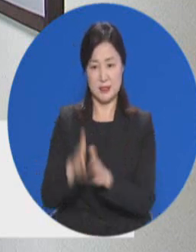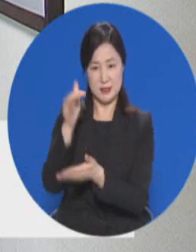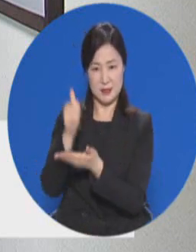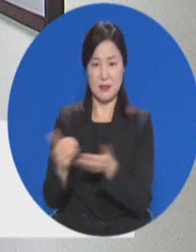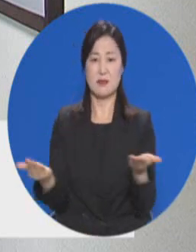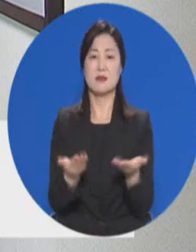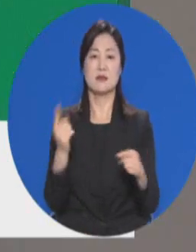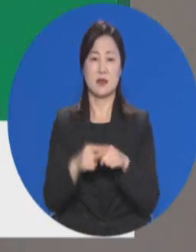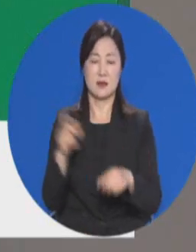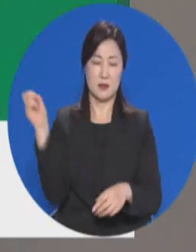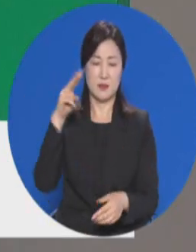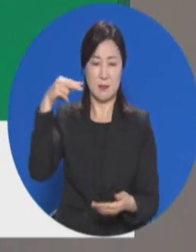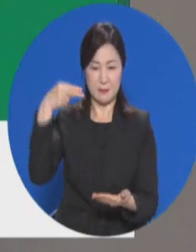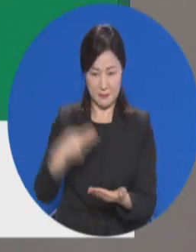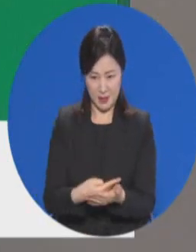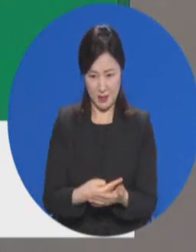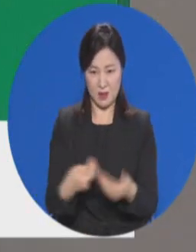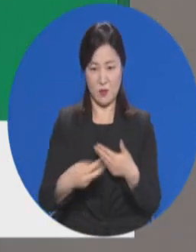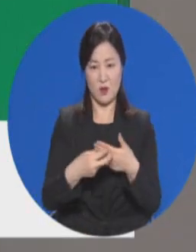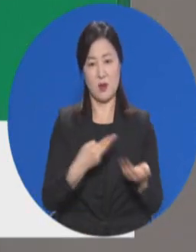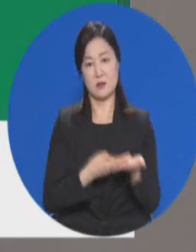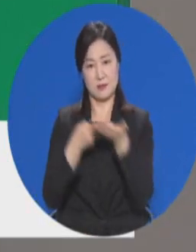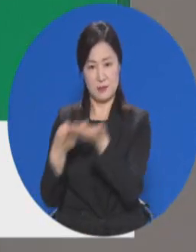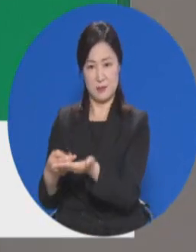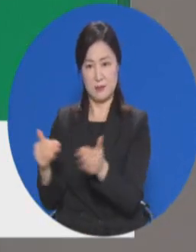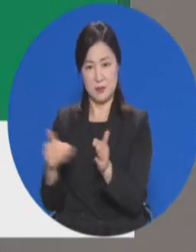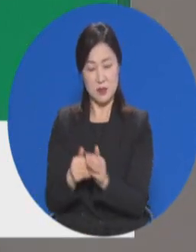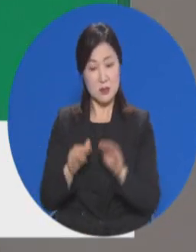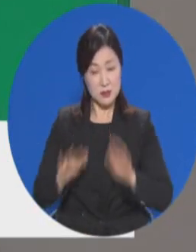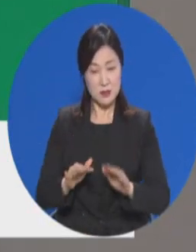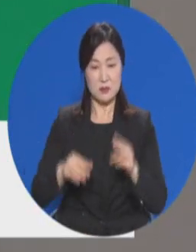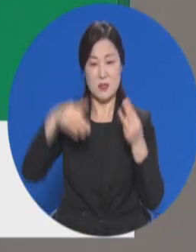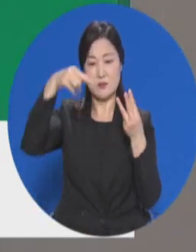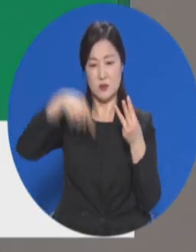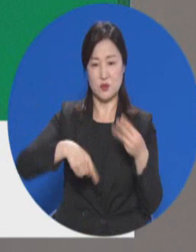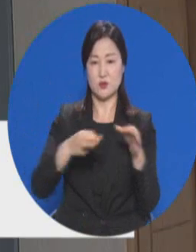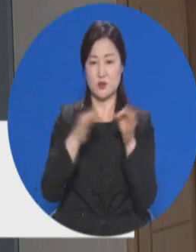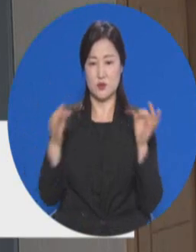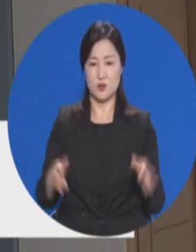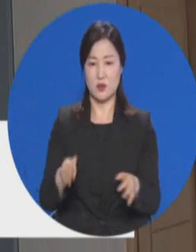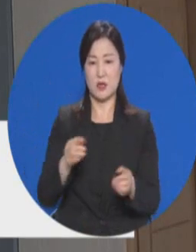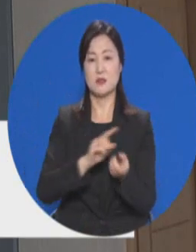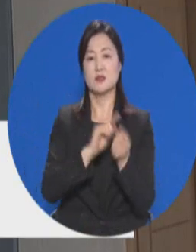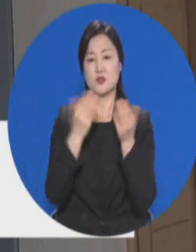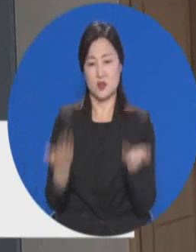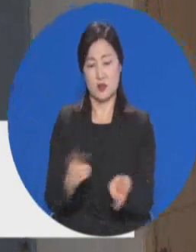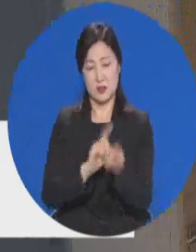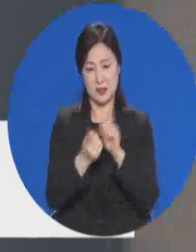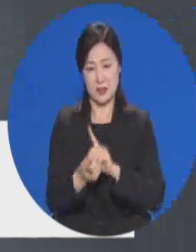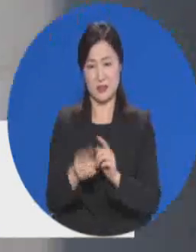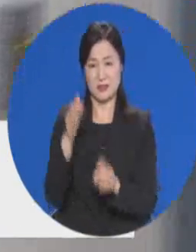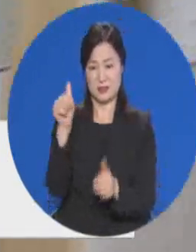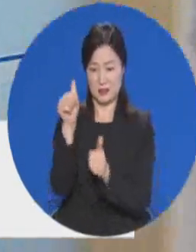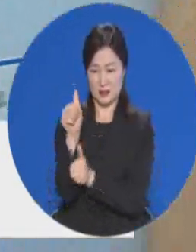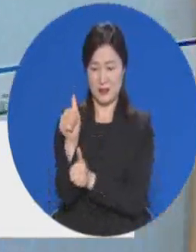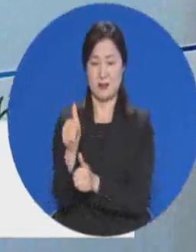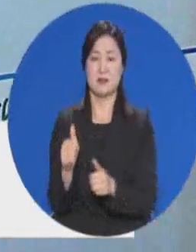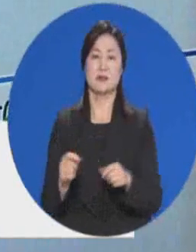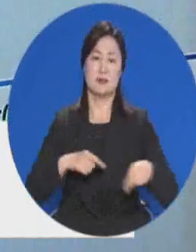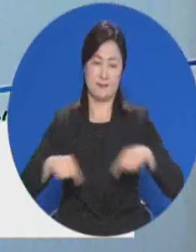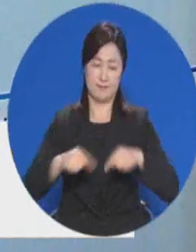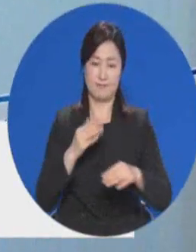도중 갑자기 쓰러져 병원으로 옮겨진 이후 3주째 병가를 내 김경호 부시장을 중심으로 시정이 추진되고